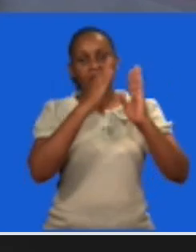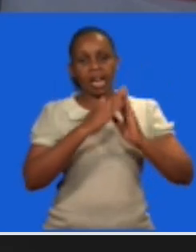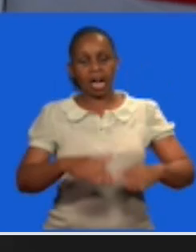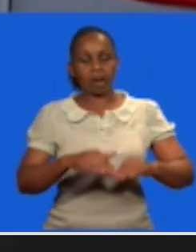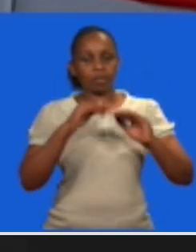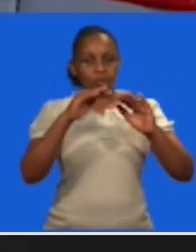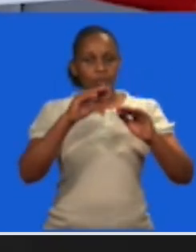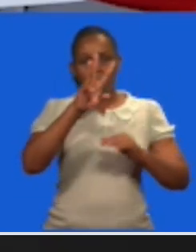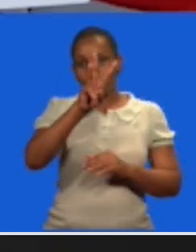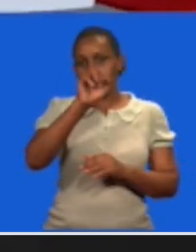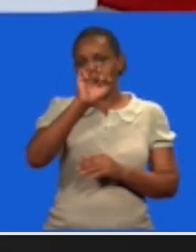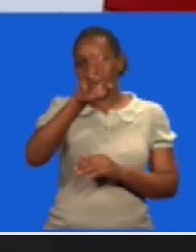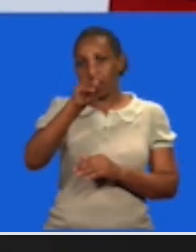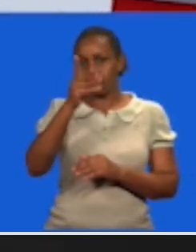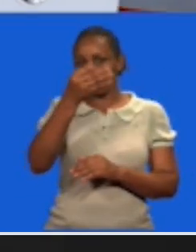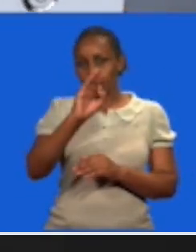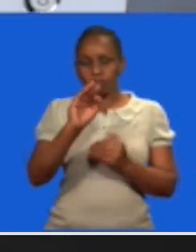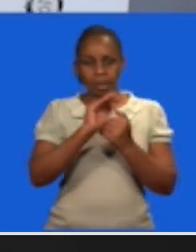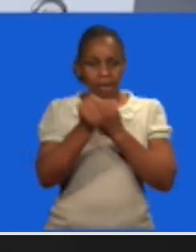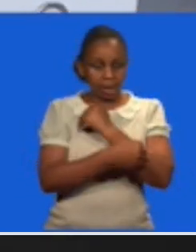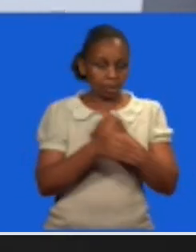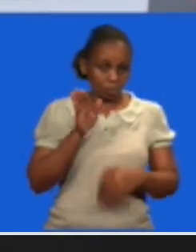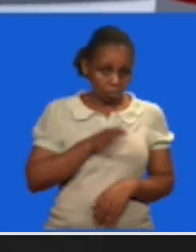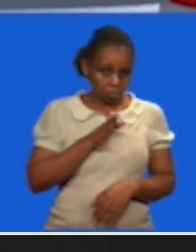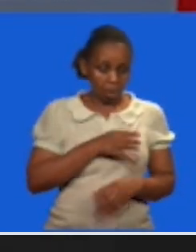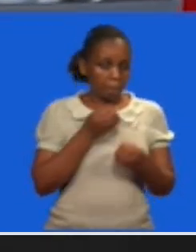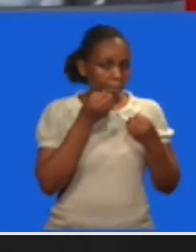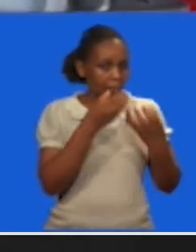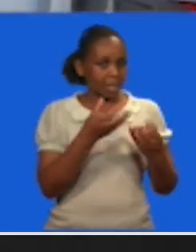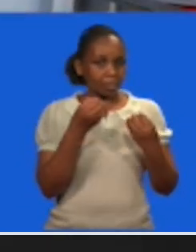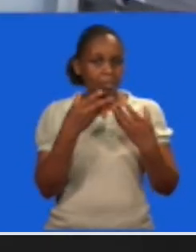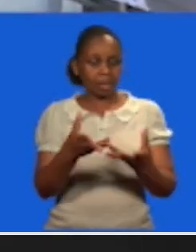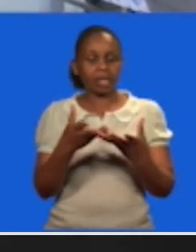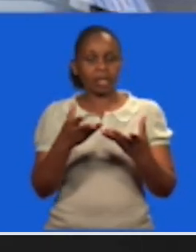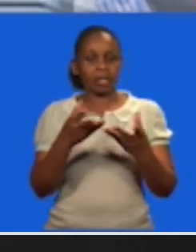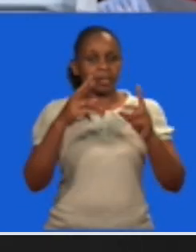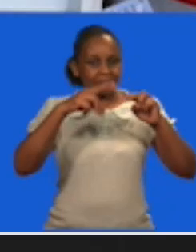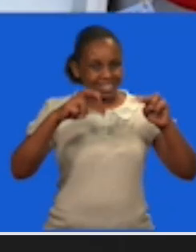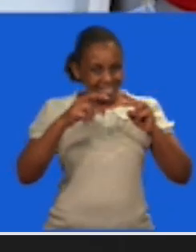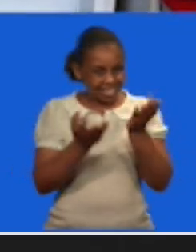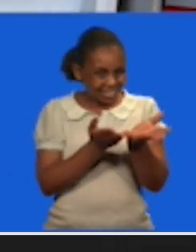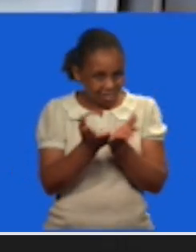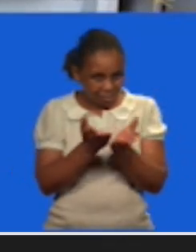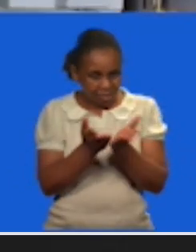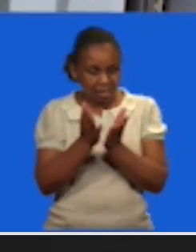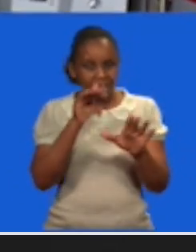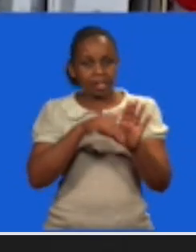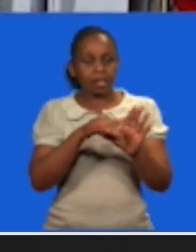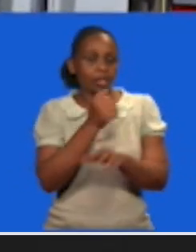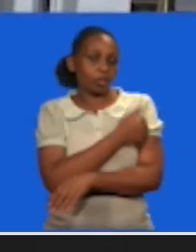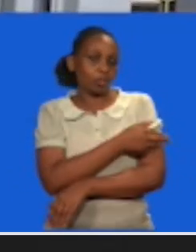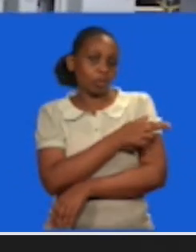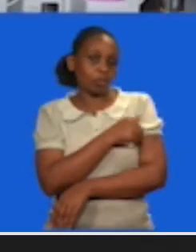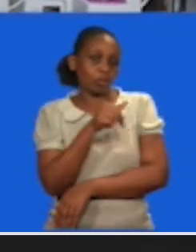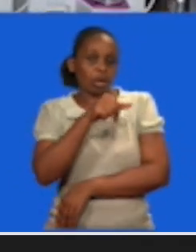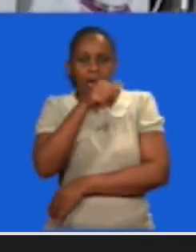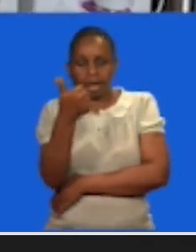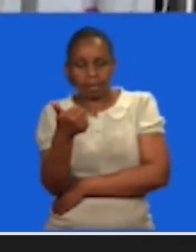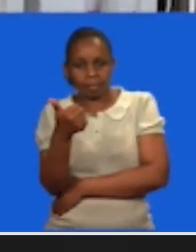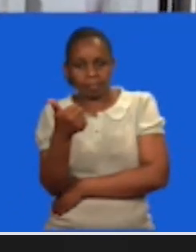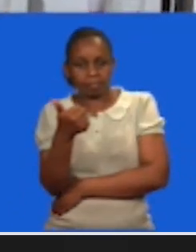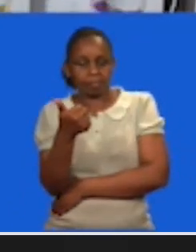wa chumba cha kuhudumia kina mama wajawazito ambao wengi hulazimika kutafuta huduma